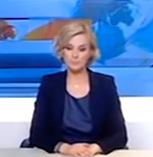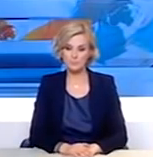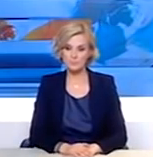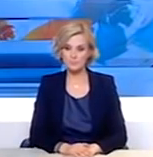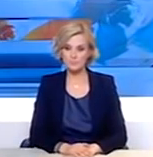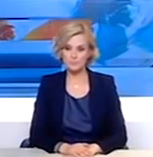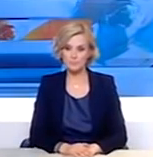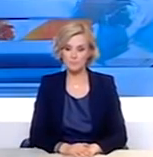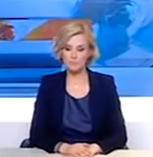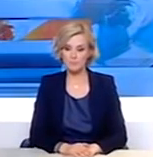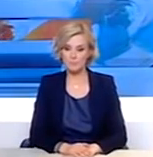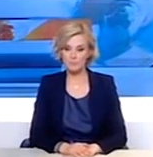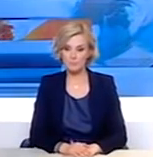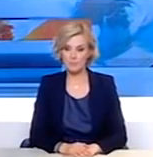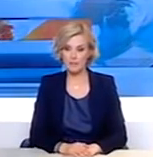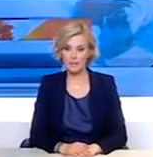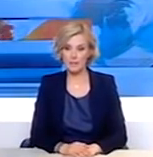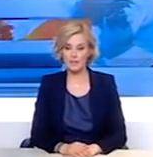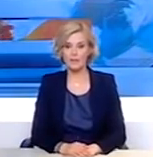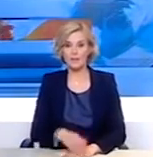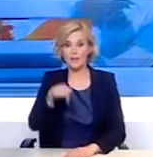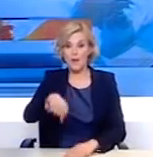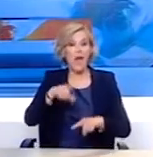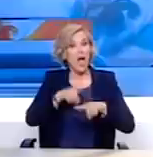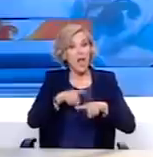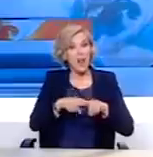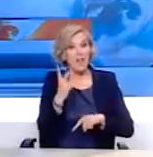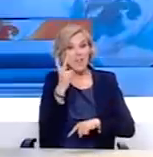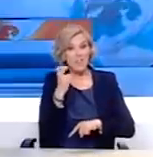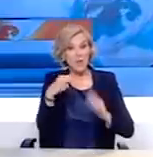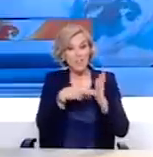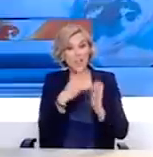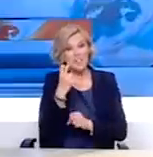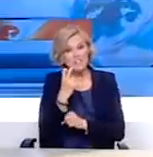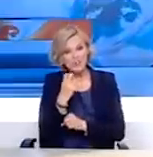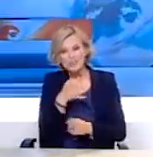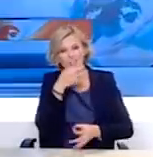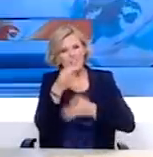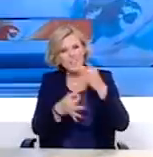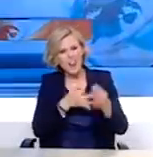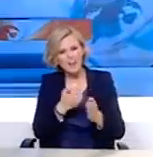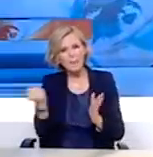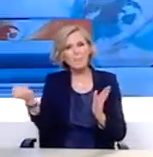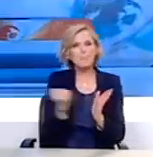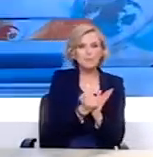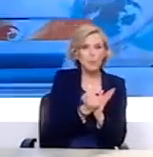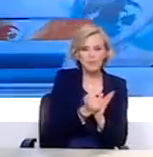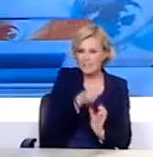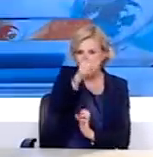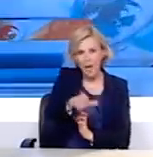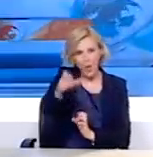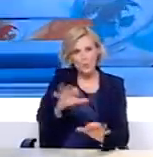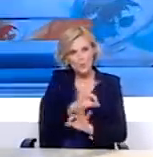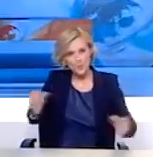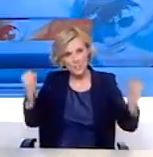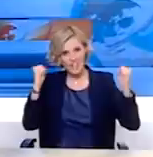Πιστοποιητικά ανάρρωση στην Ελλάδα το 2020 και διαβατήρια που φέρνουν δίθεν στίγμα